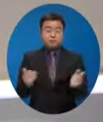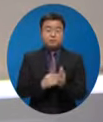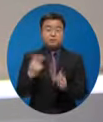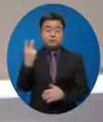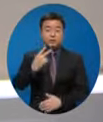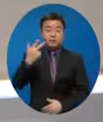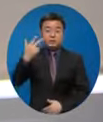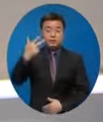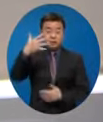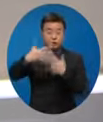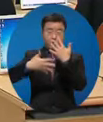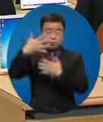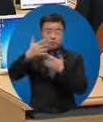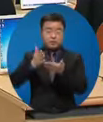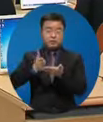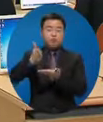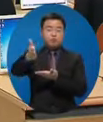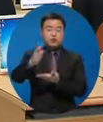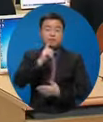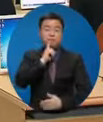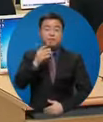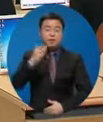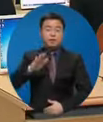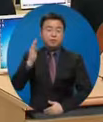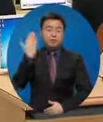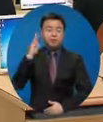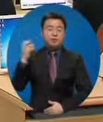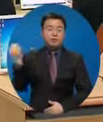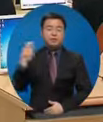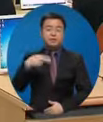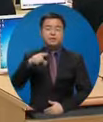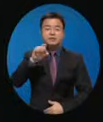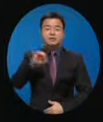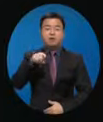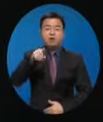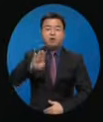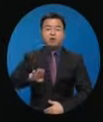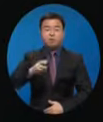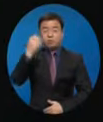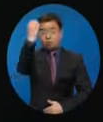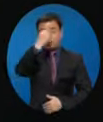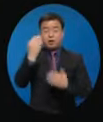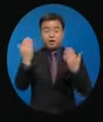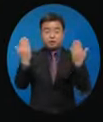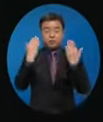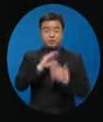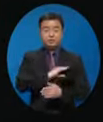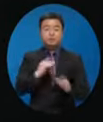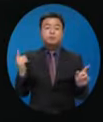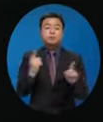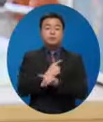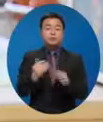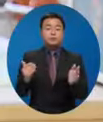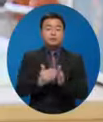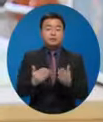영상 미디어 분야를 특성화했지만 최근 다시 상업고로 돌아온 겁니다. 취업이 문제였습니다.